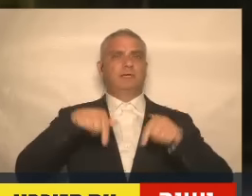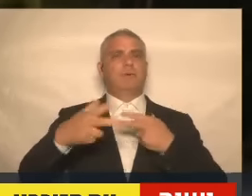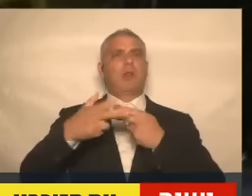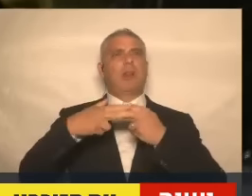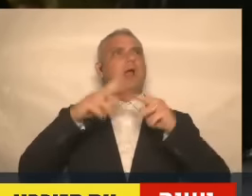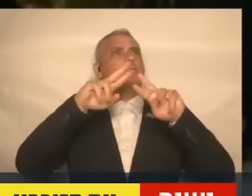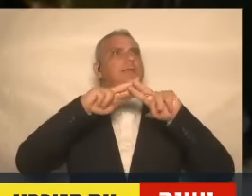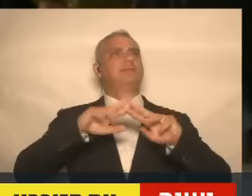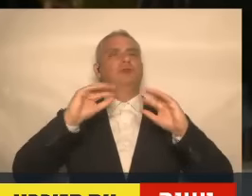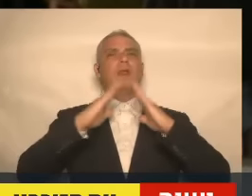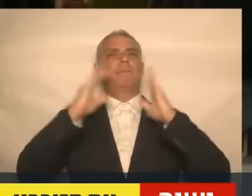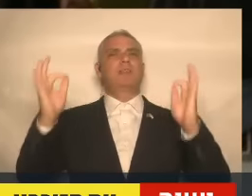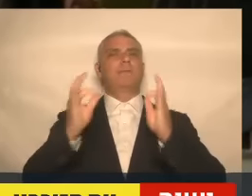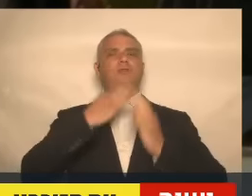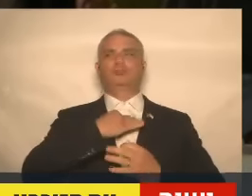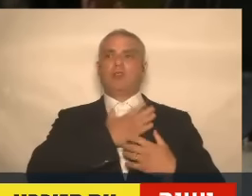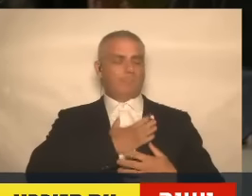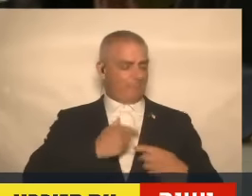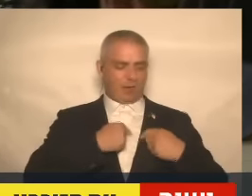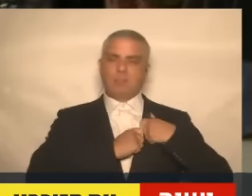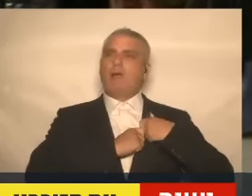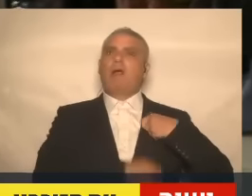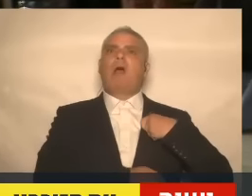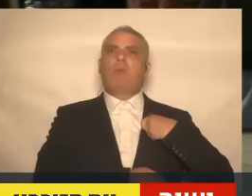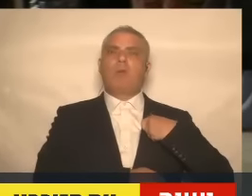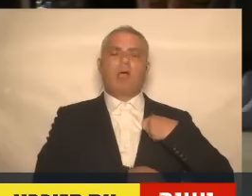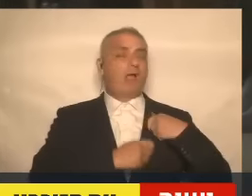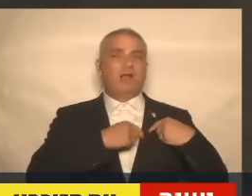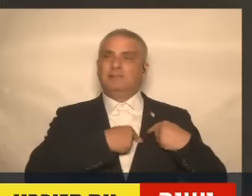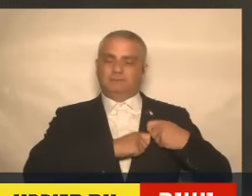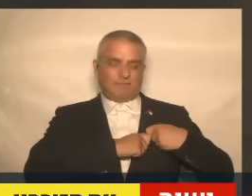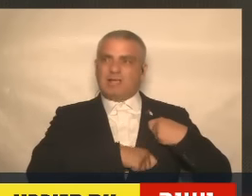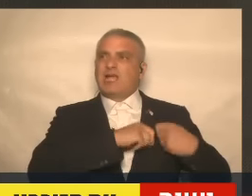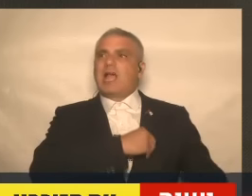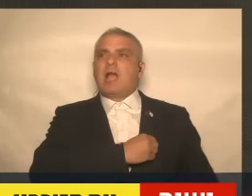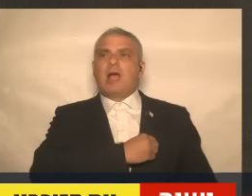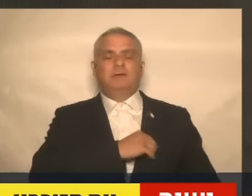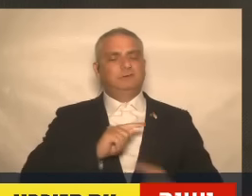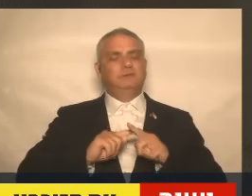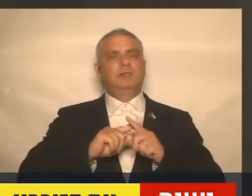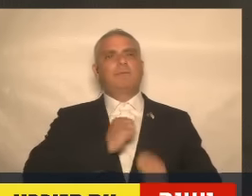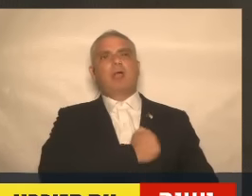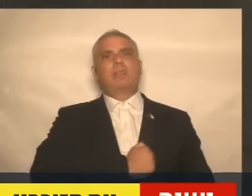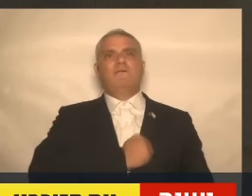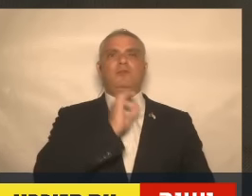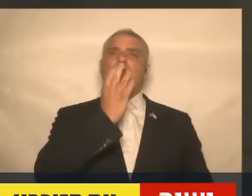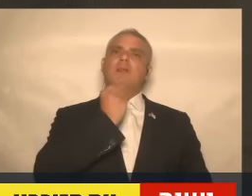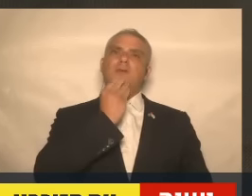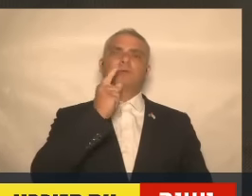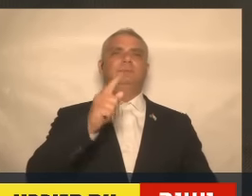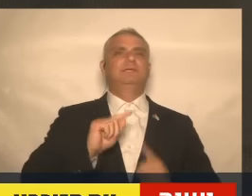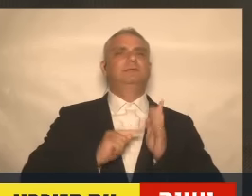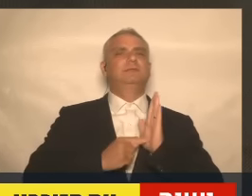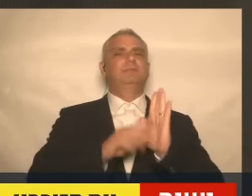שריד בית מקדשנו בבגד קרוע. הקרע הזה סימן האבלות היהודי